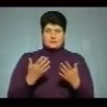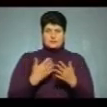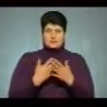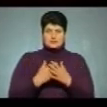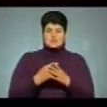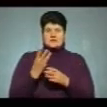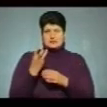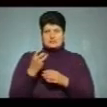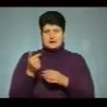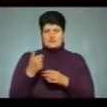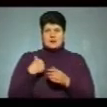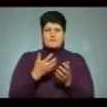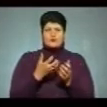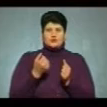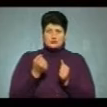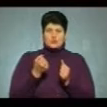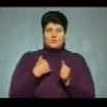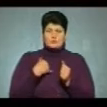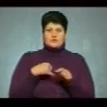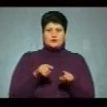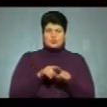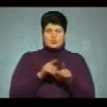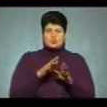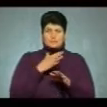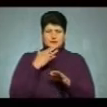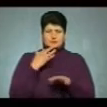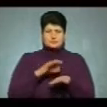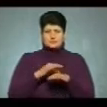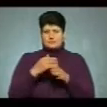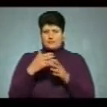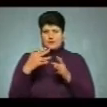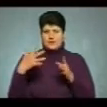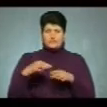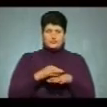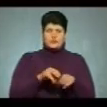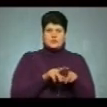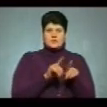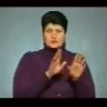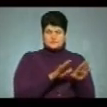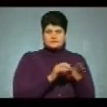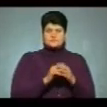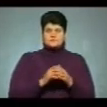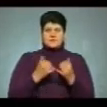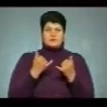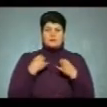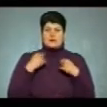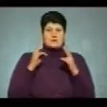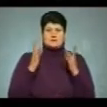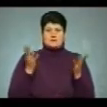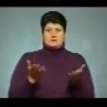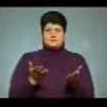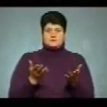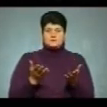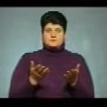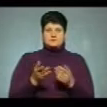гривень, бо тому що я получаю, в мене теж купа хвороб, і у чоловіка таке саме. Ну, а тепер не знаю, що.